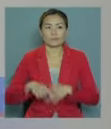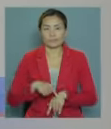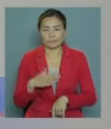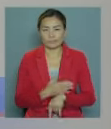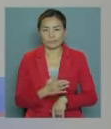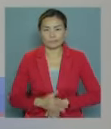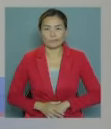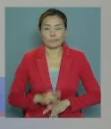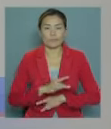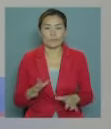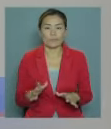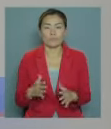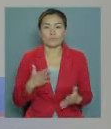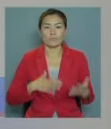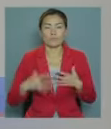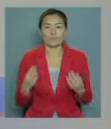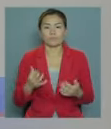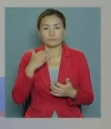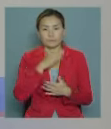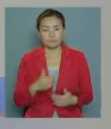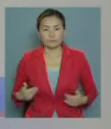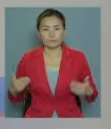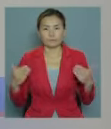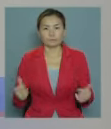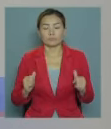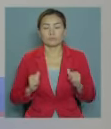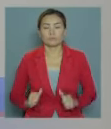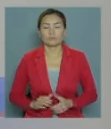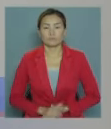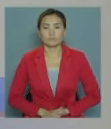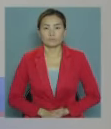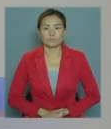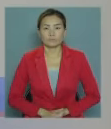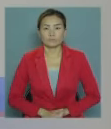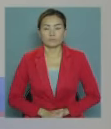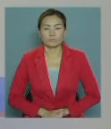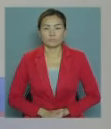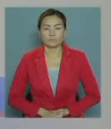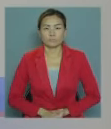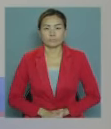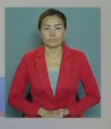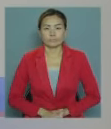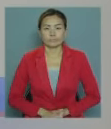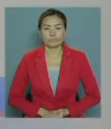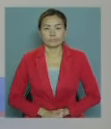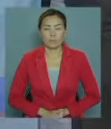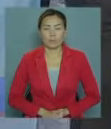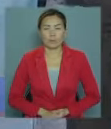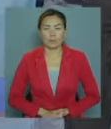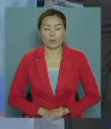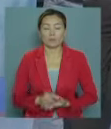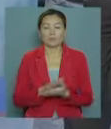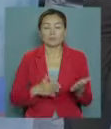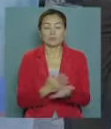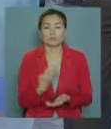Осындай мерекелі шуақты күндеріміз көп болғай, еліміз тыныш, жұртымыз аман болғай. Құттықтаймын баршаңызды. Сонымен